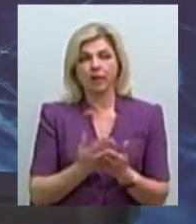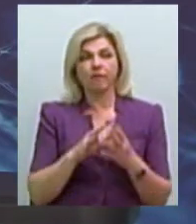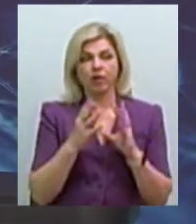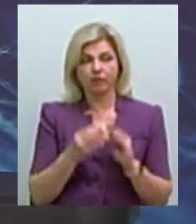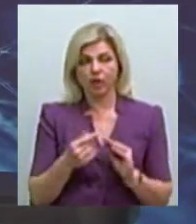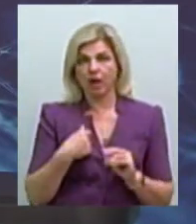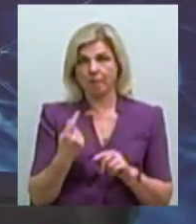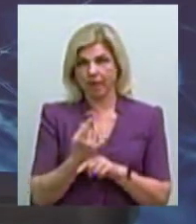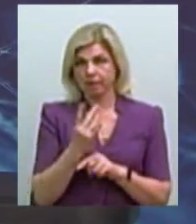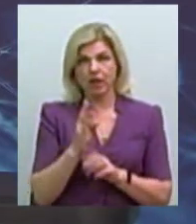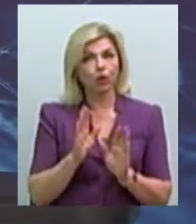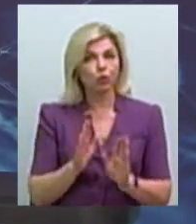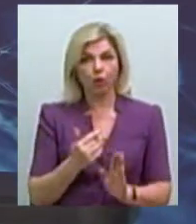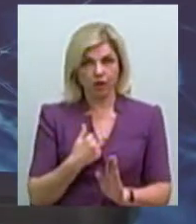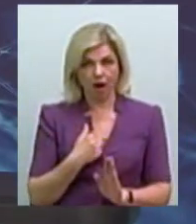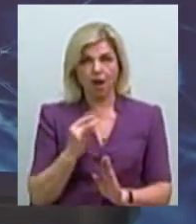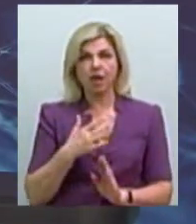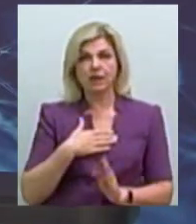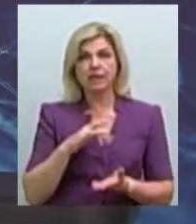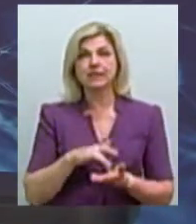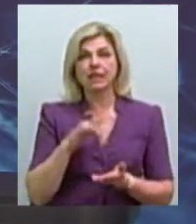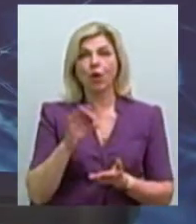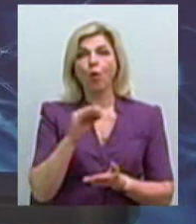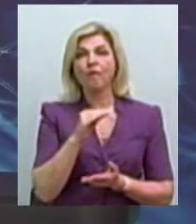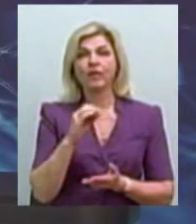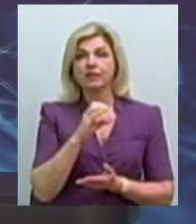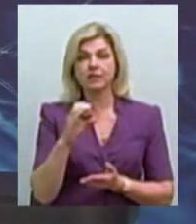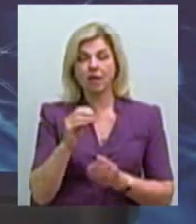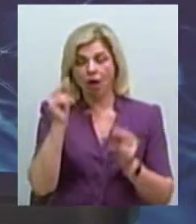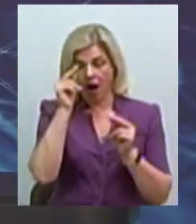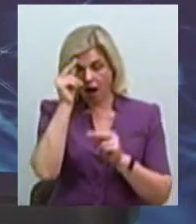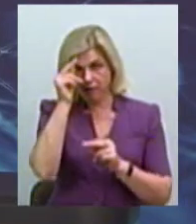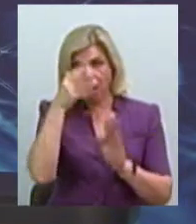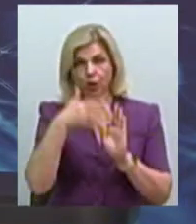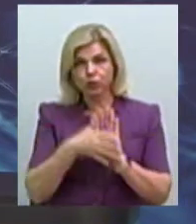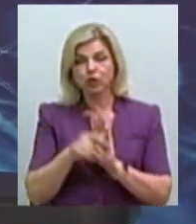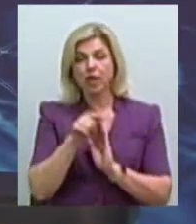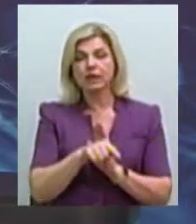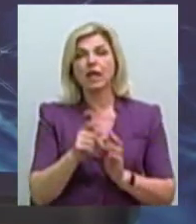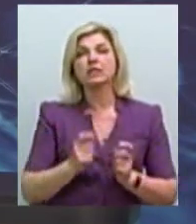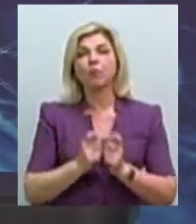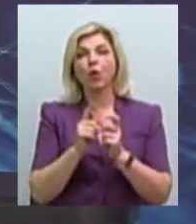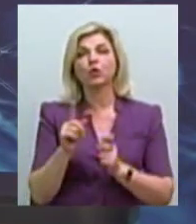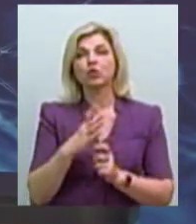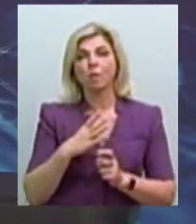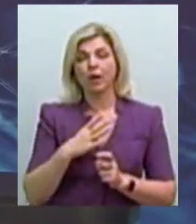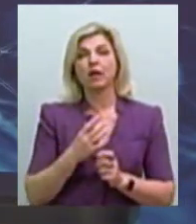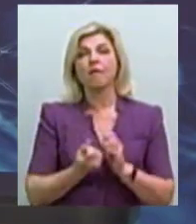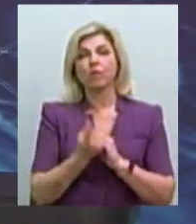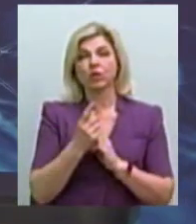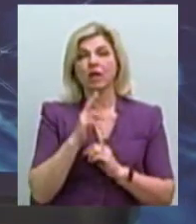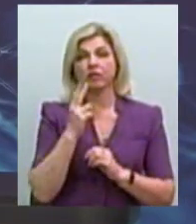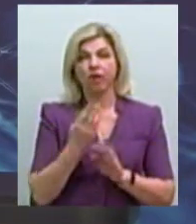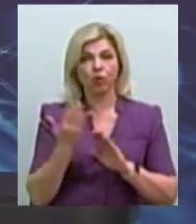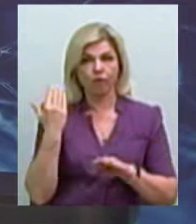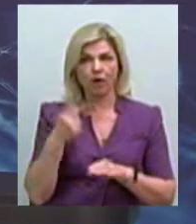вперше і не тільки я, а наш центральний офіс, аналізуючи ті спори, які виникли упродовж 2 років, сказали, що такого ще